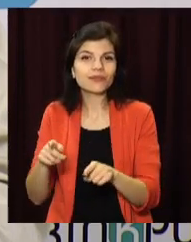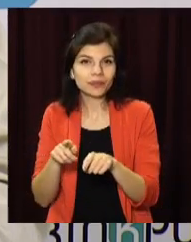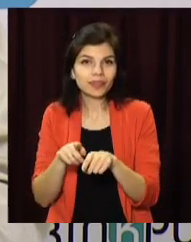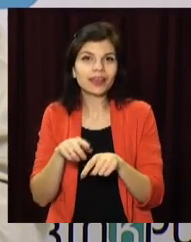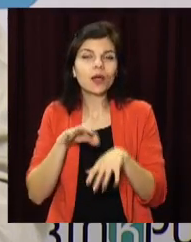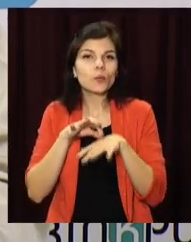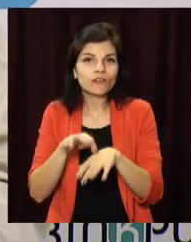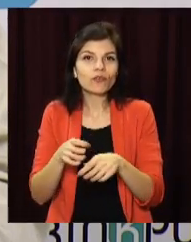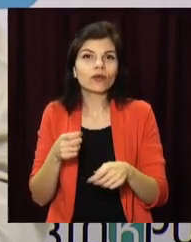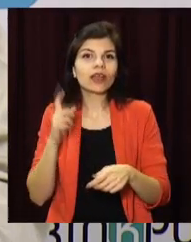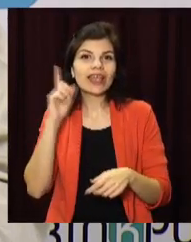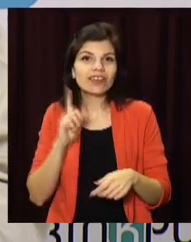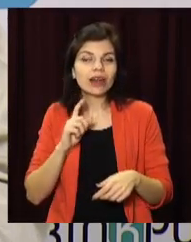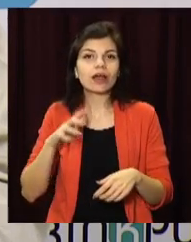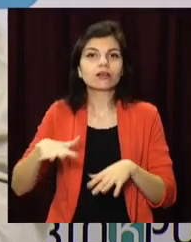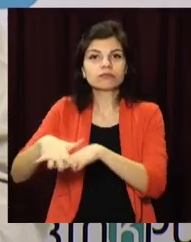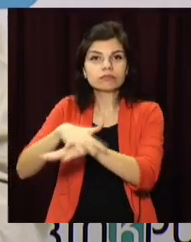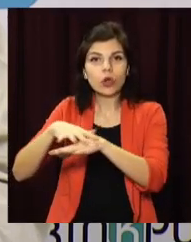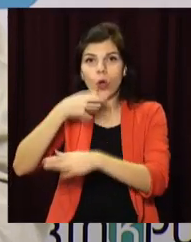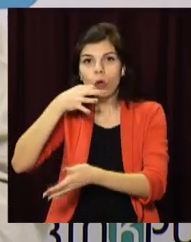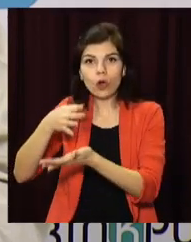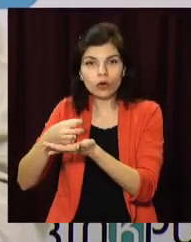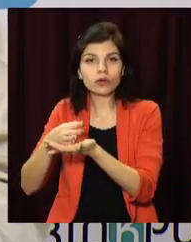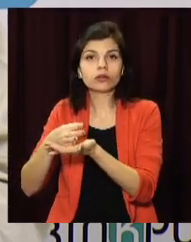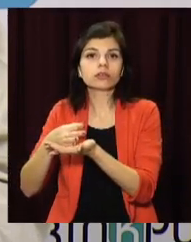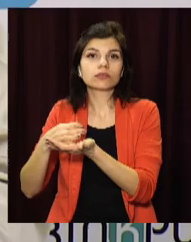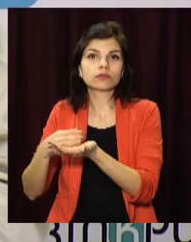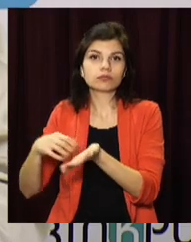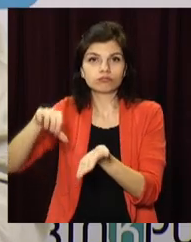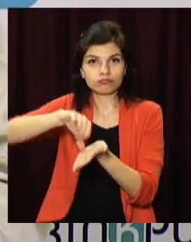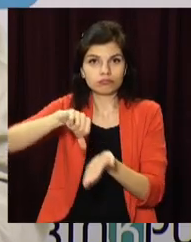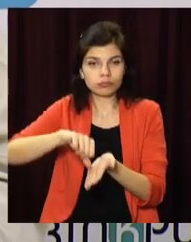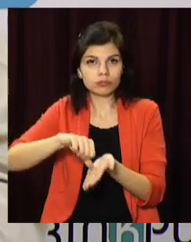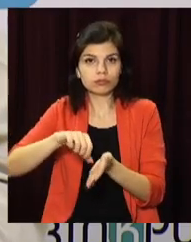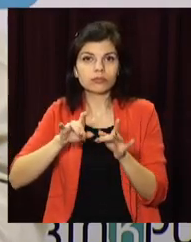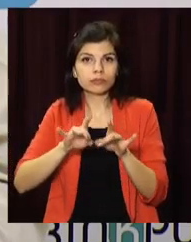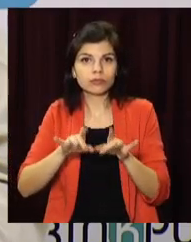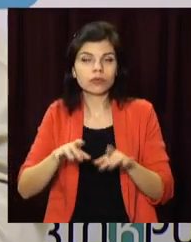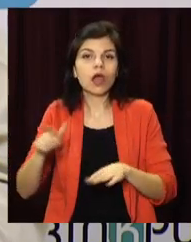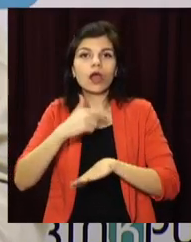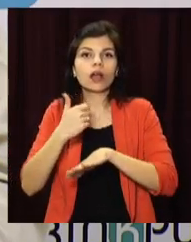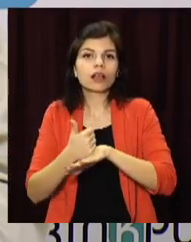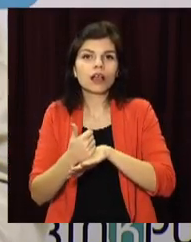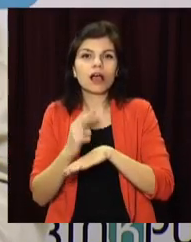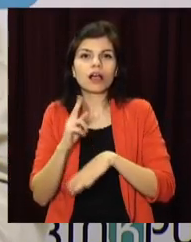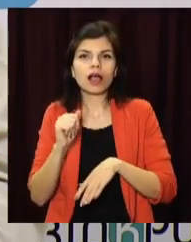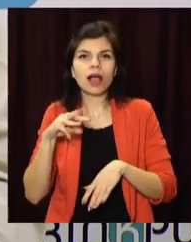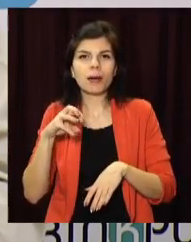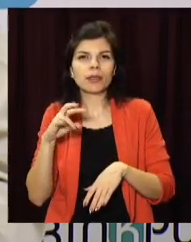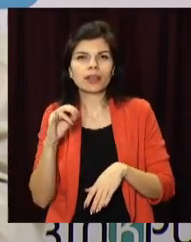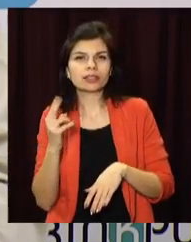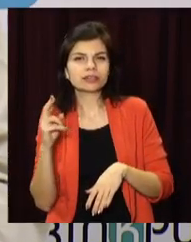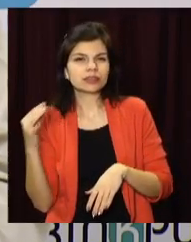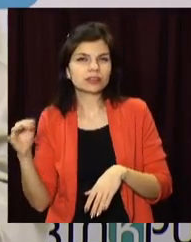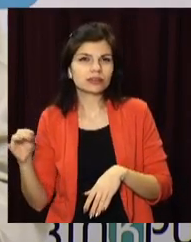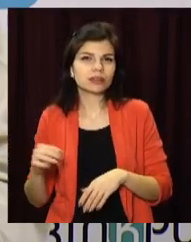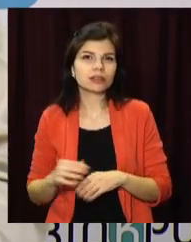беруть участь керівники єврейської громади міста і області, головний рабин Шмуель Кам'янецький